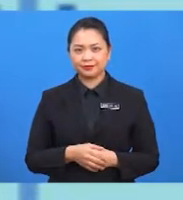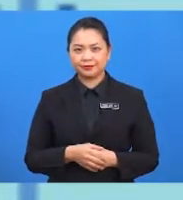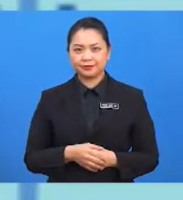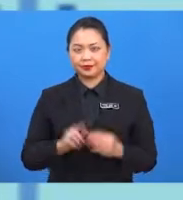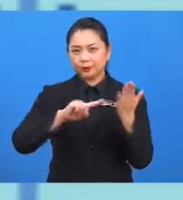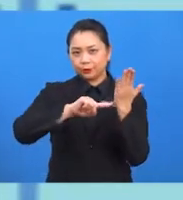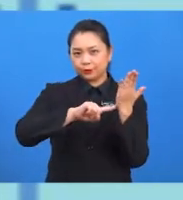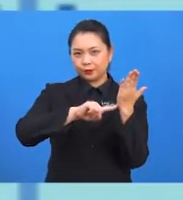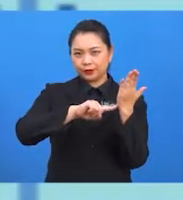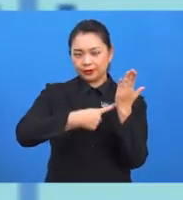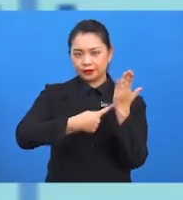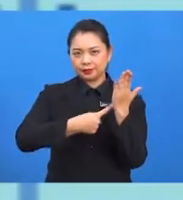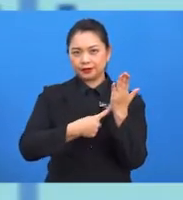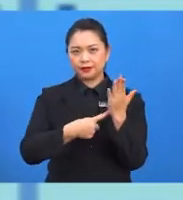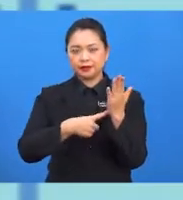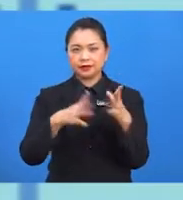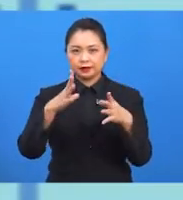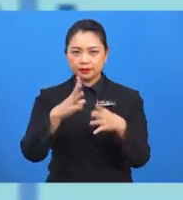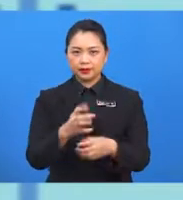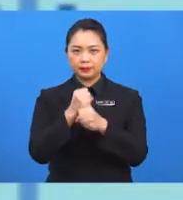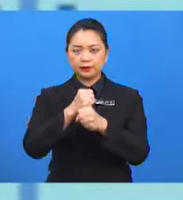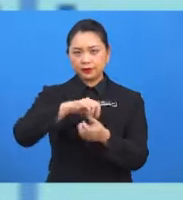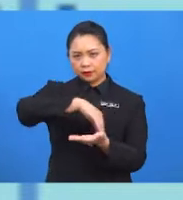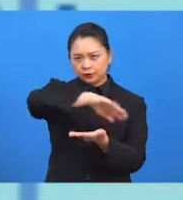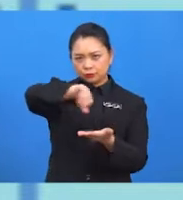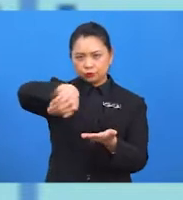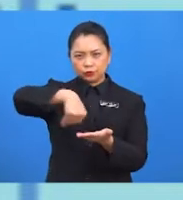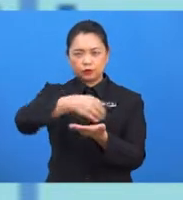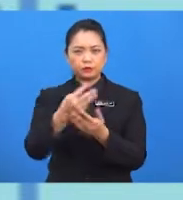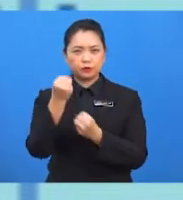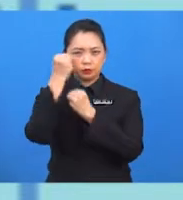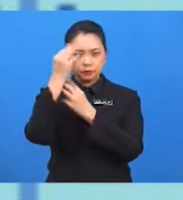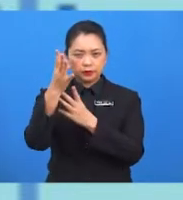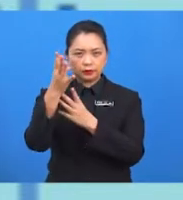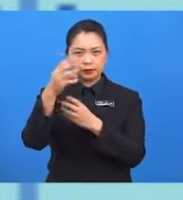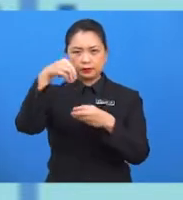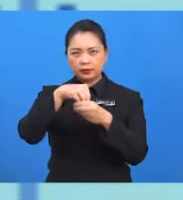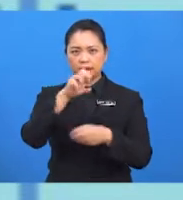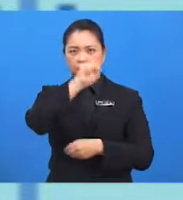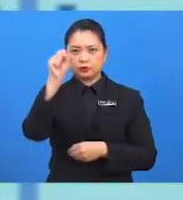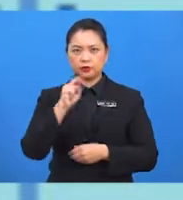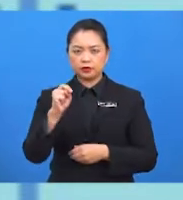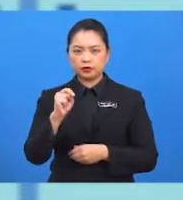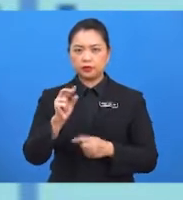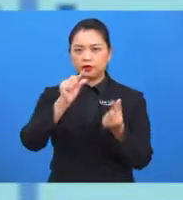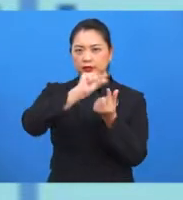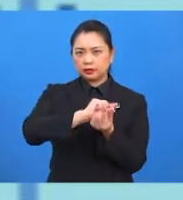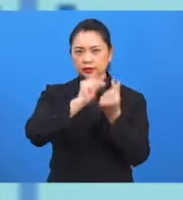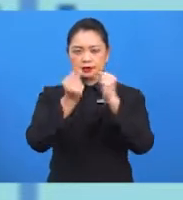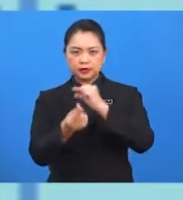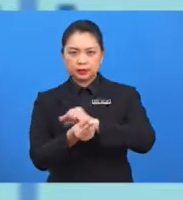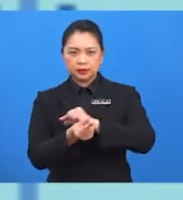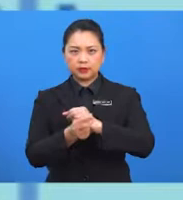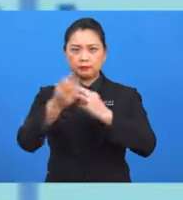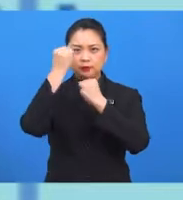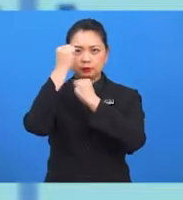Hai mulus sekali dapatkan semua maklumat yang diberikan dalam soal n i Hai gantikan maklumat